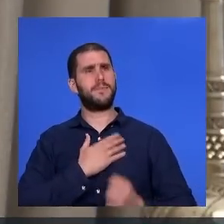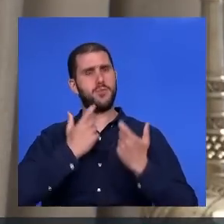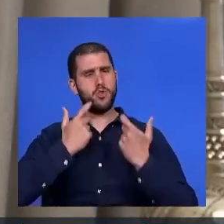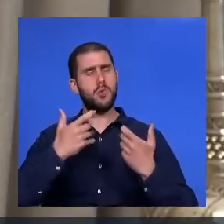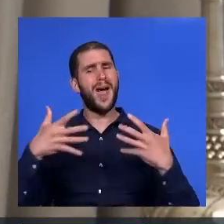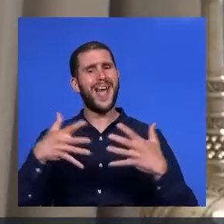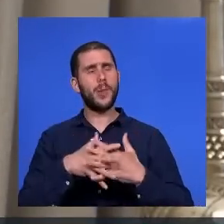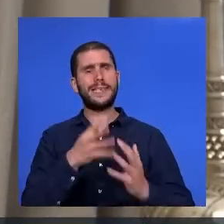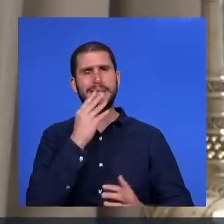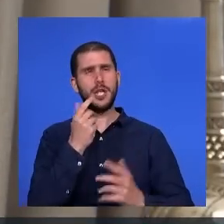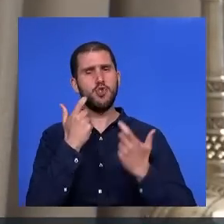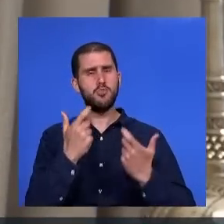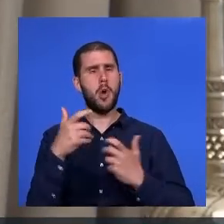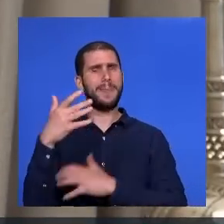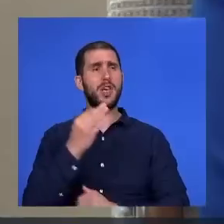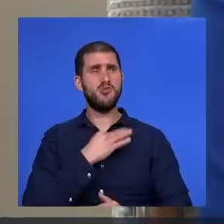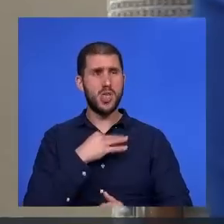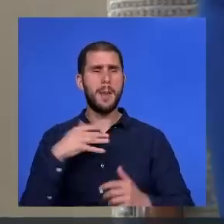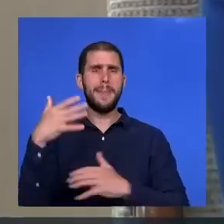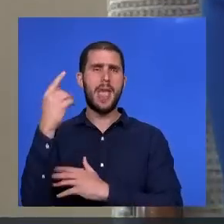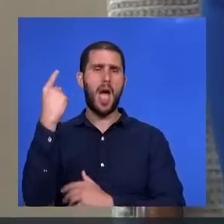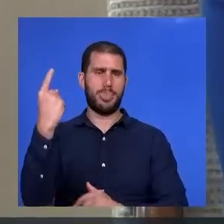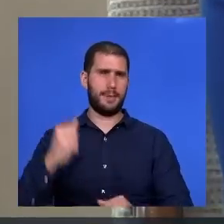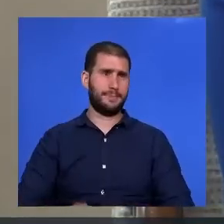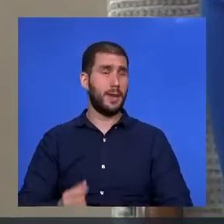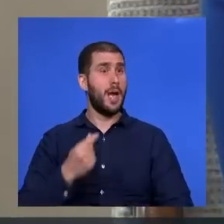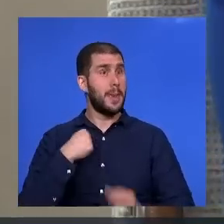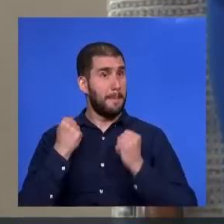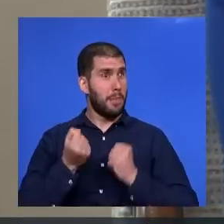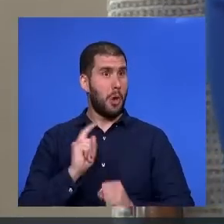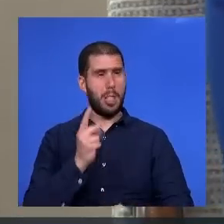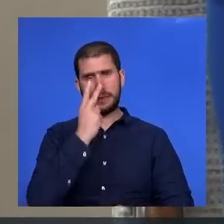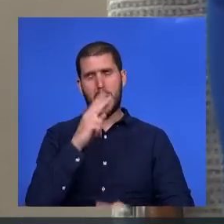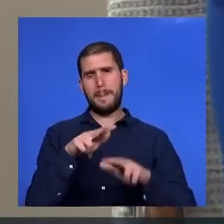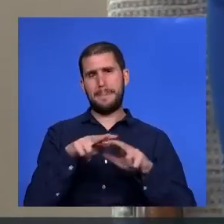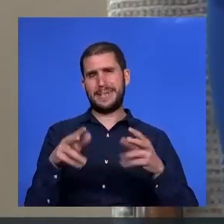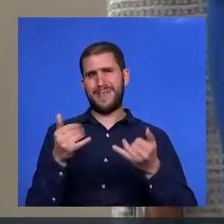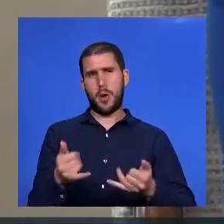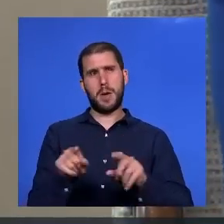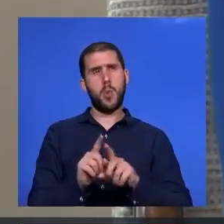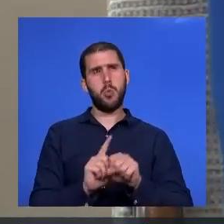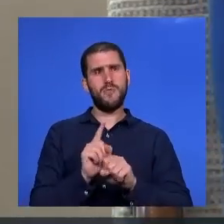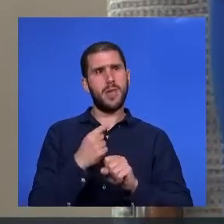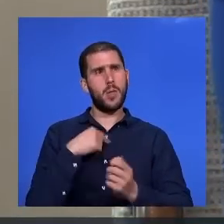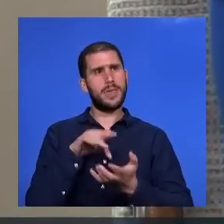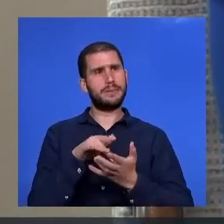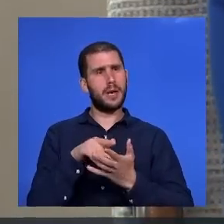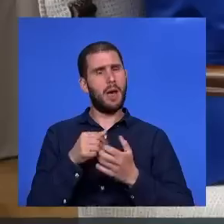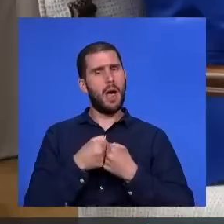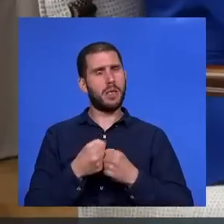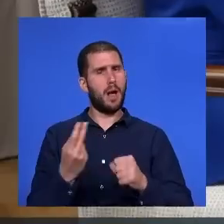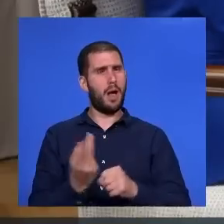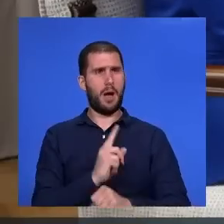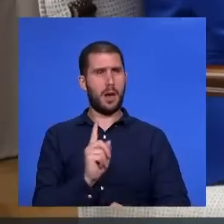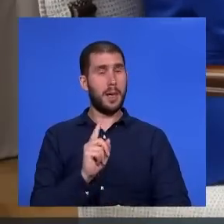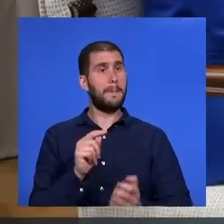ישראל, לשמור על המדינה שלנו כמדינה אחת. אבל אני בטוחה שאתה לא מסתכל על המצב היום בתקופה שבה אנחנו נמצאים כעל אתגר רגיל,